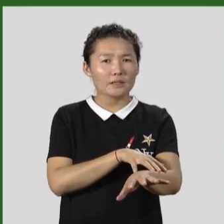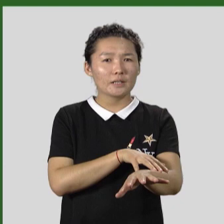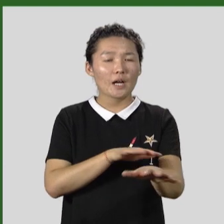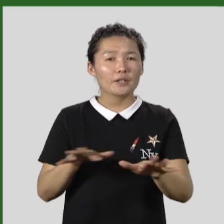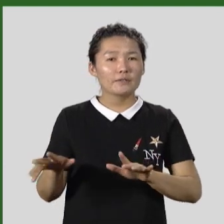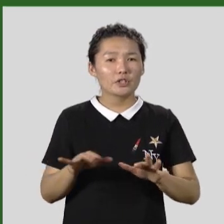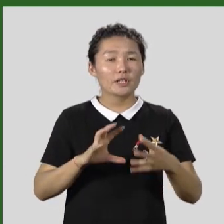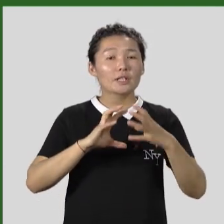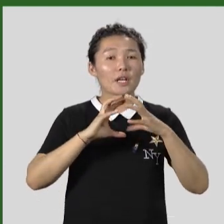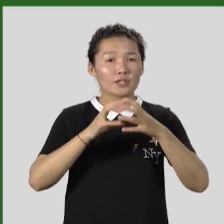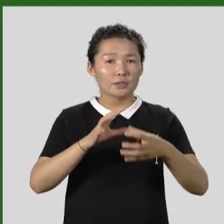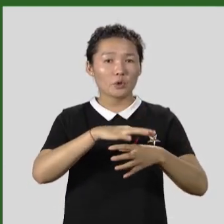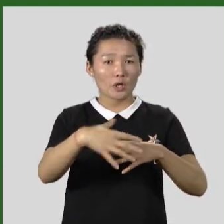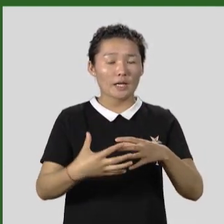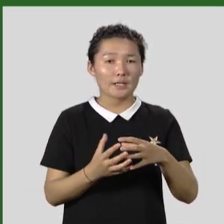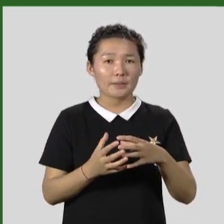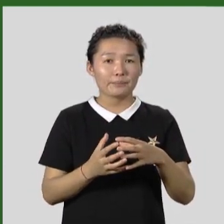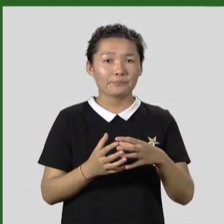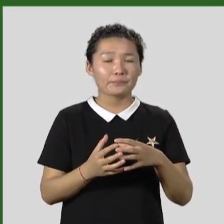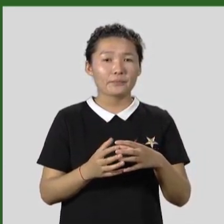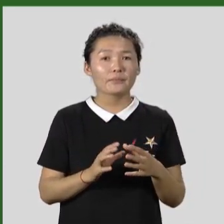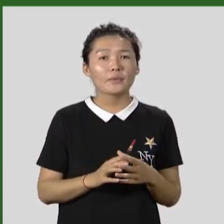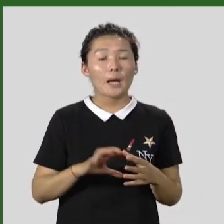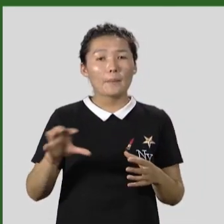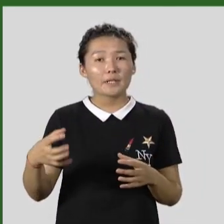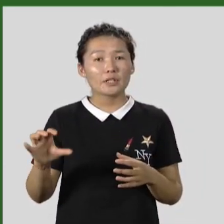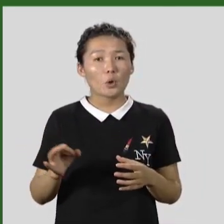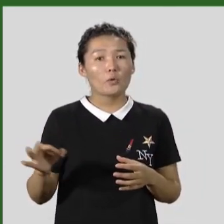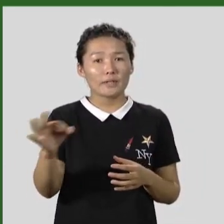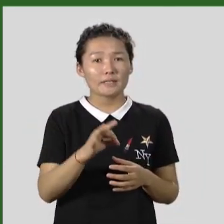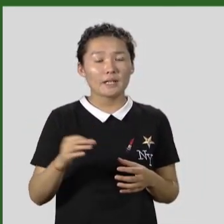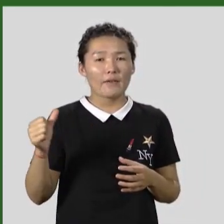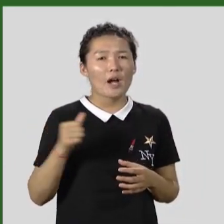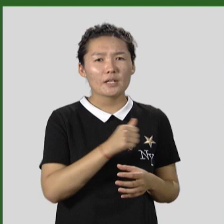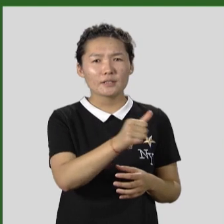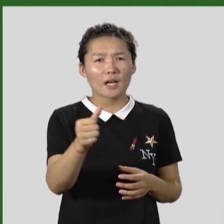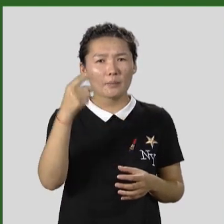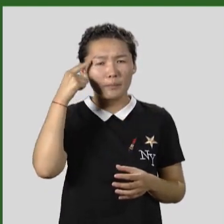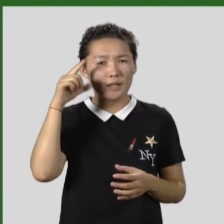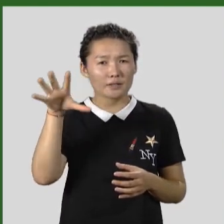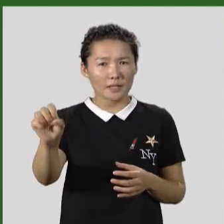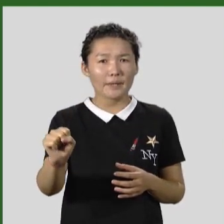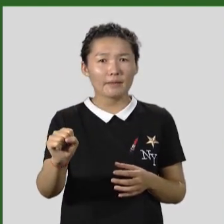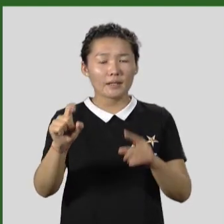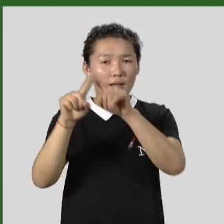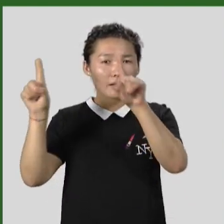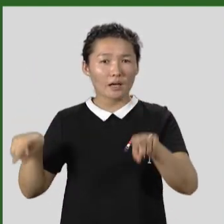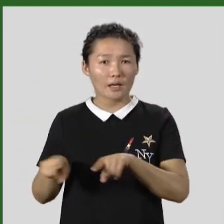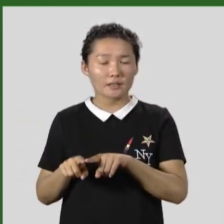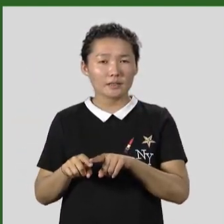коры. Материковые острова – самые заметные на карте. Чем они